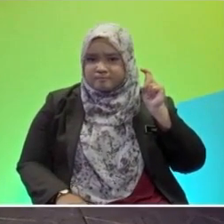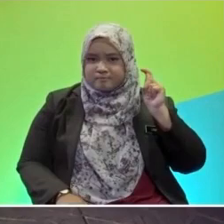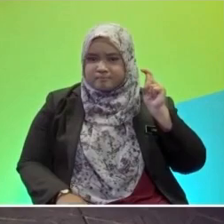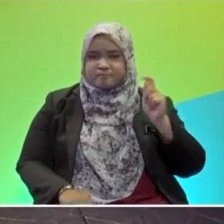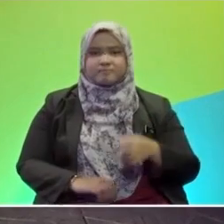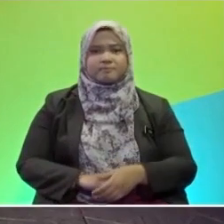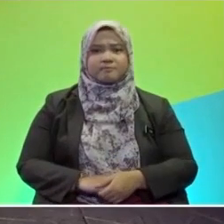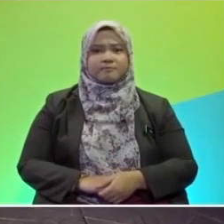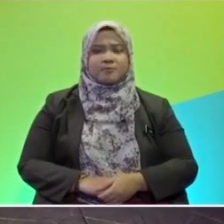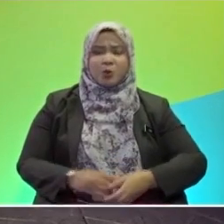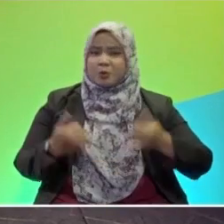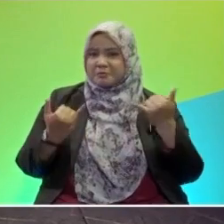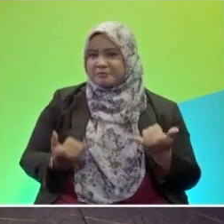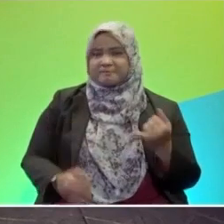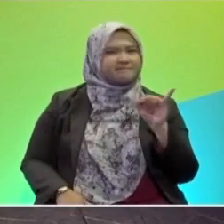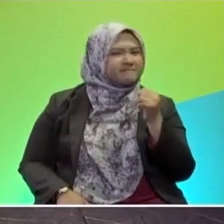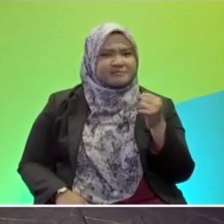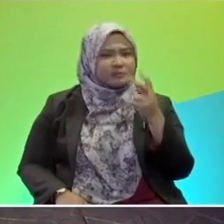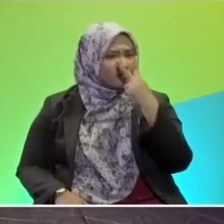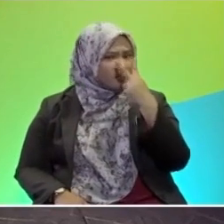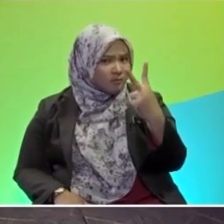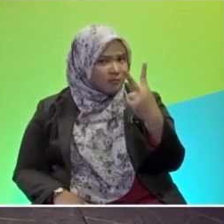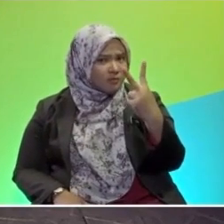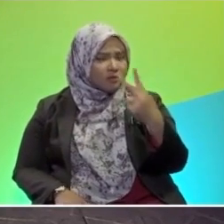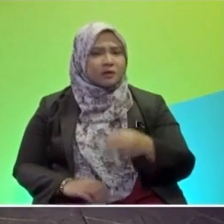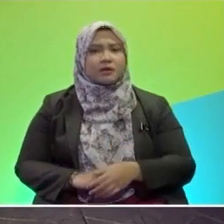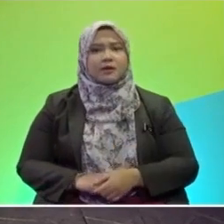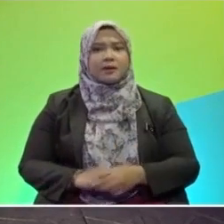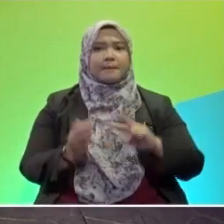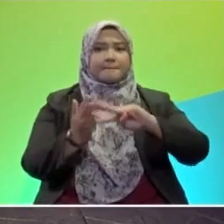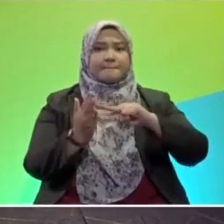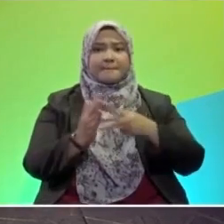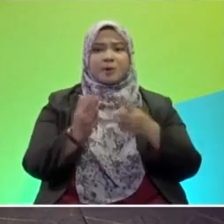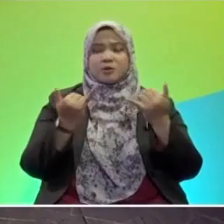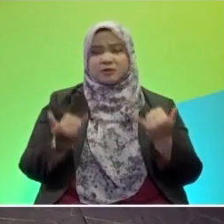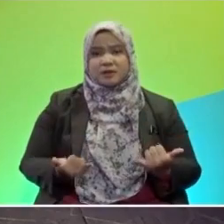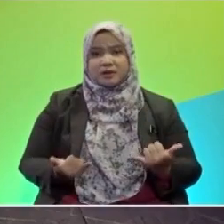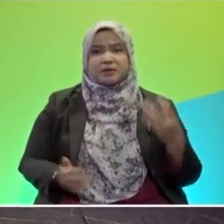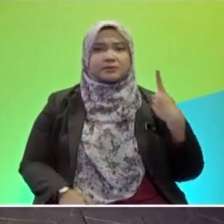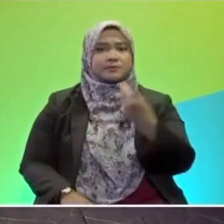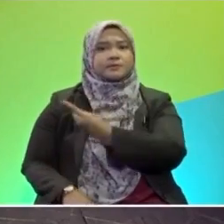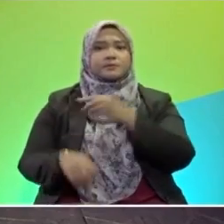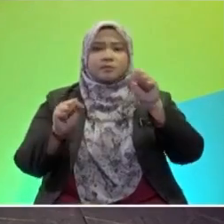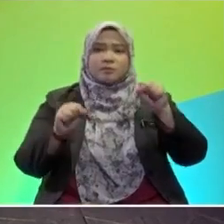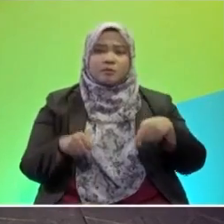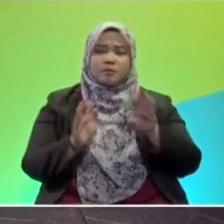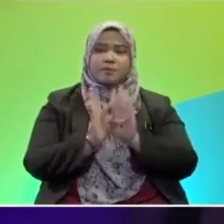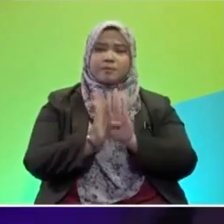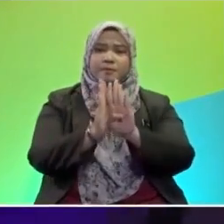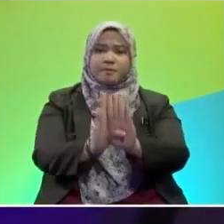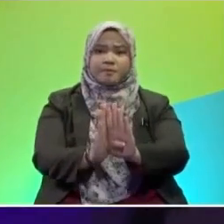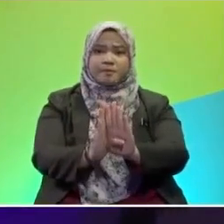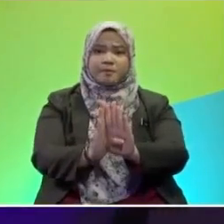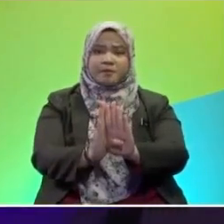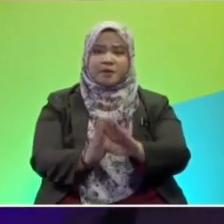nampak cahaya semua jadi berdasarkan activity ini dapatlah kita membuktikan bahwa